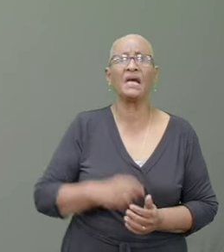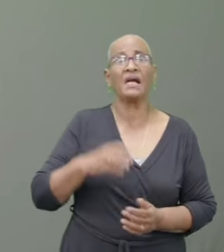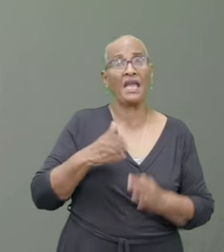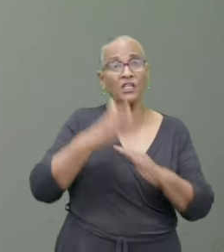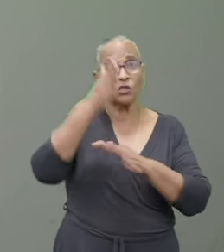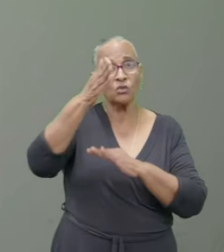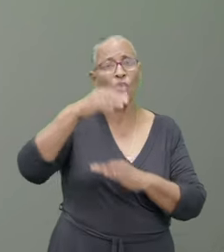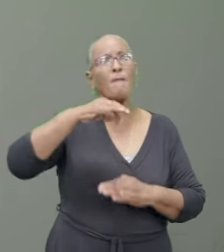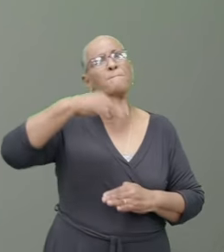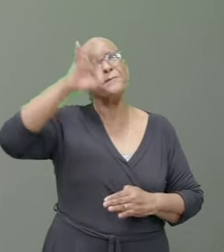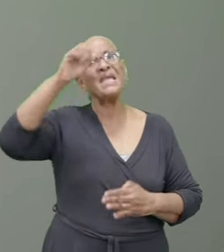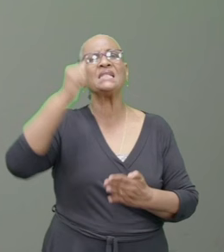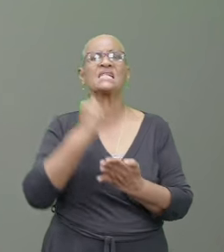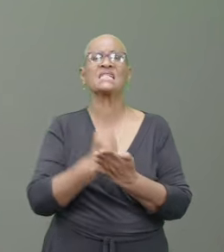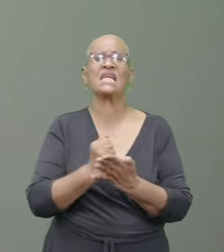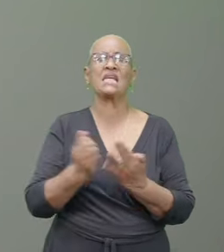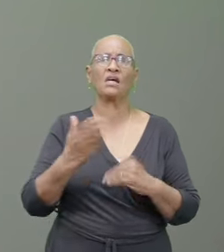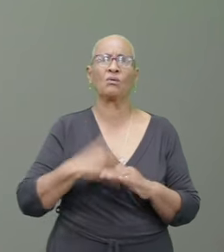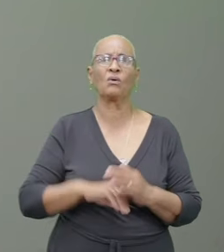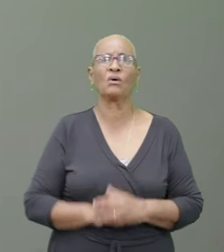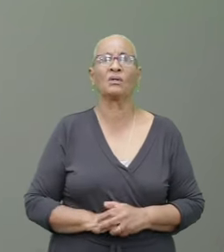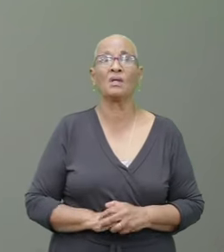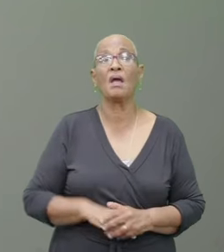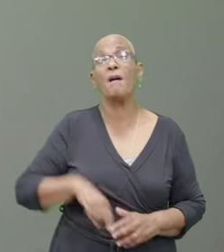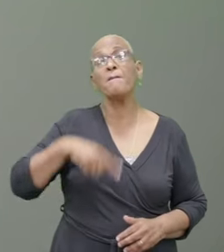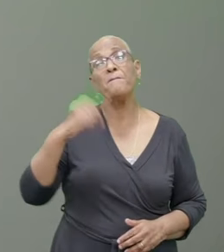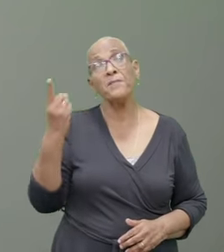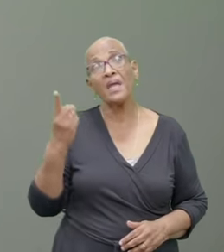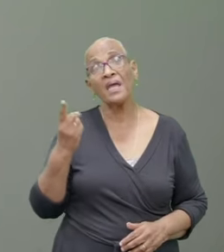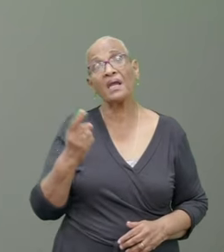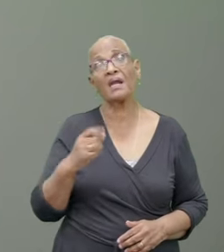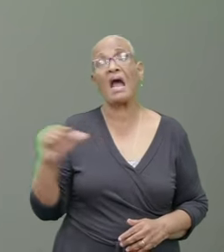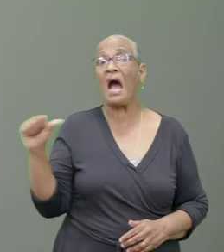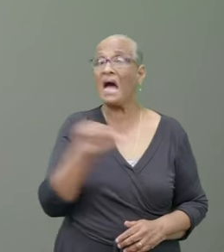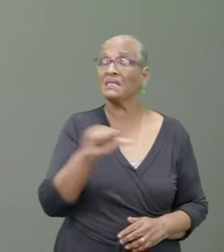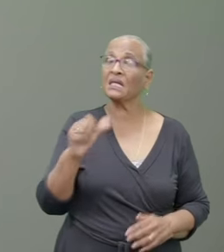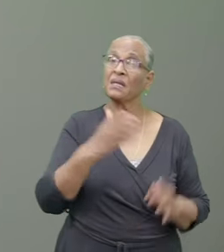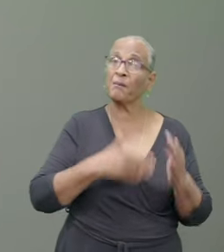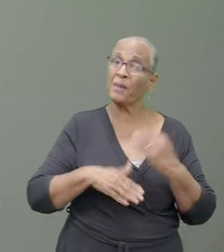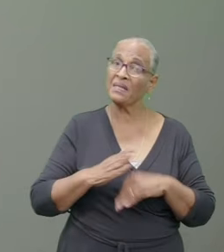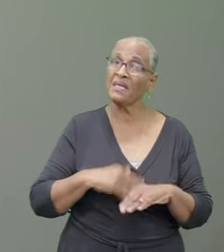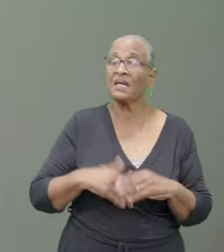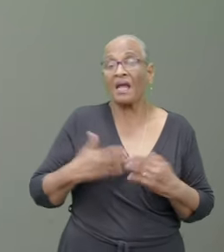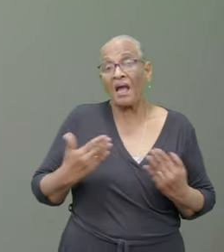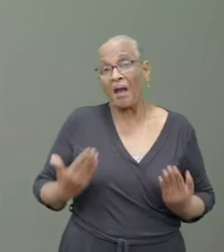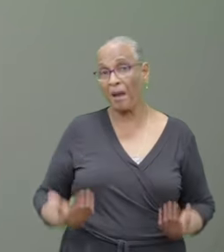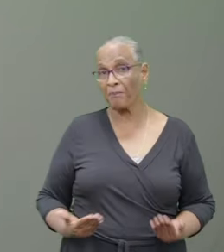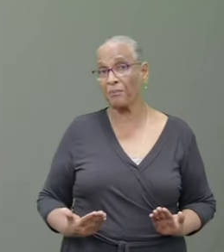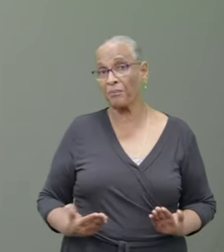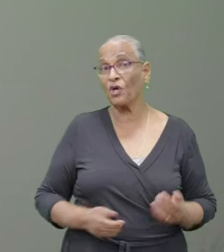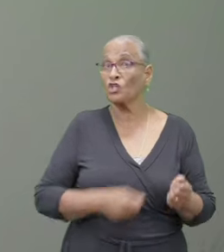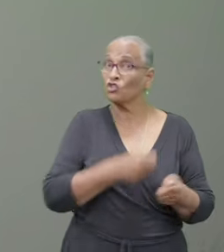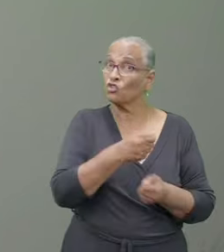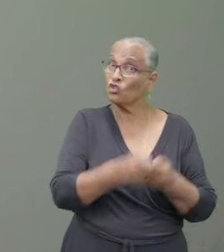Dus er zijn meerdere mogelijkheden. En één, het is ook niet makkelijk. De zorgsector